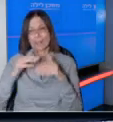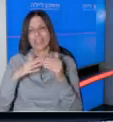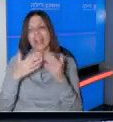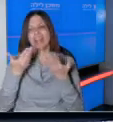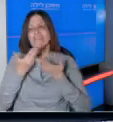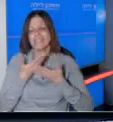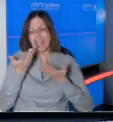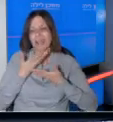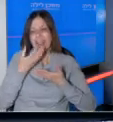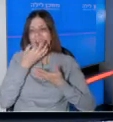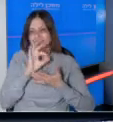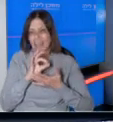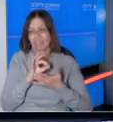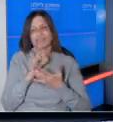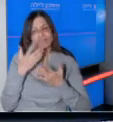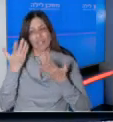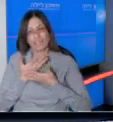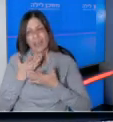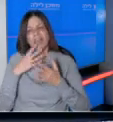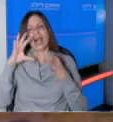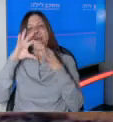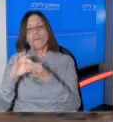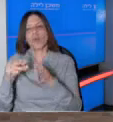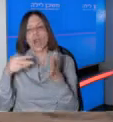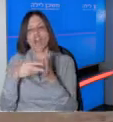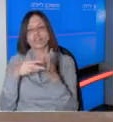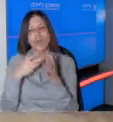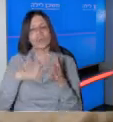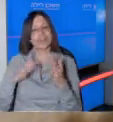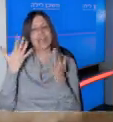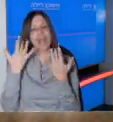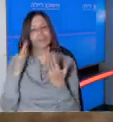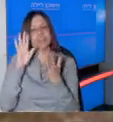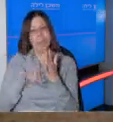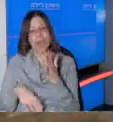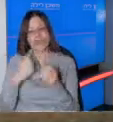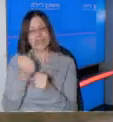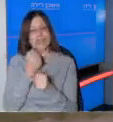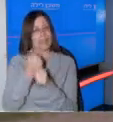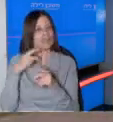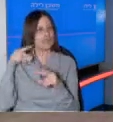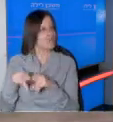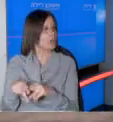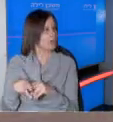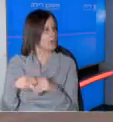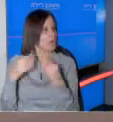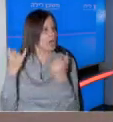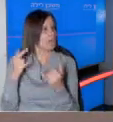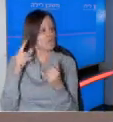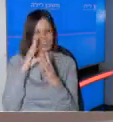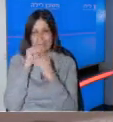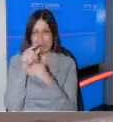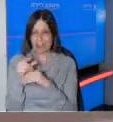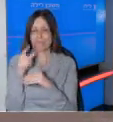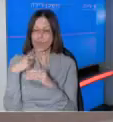סופי, כבר יקבל חיבור לחשמל. והוא רוצה את זה עם כמה שפחות צעדים שיפריעו לו בדרך. הצעד עכשיו שמדברים